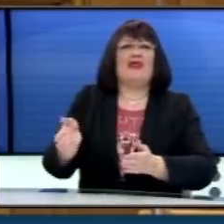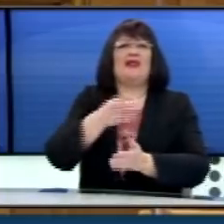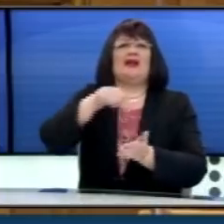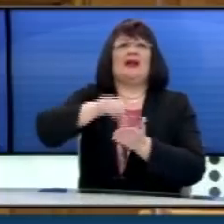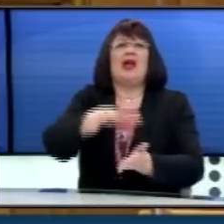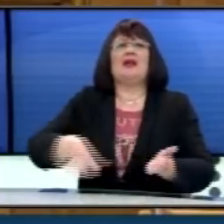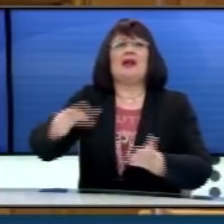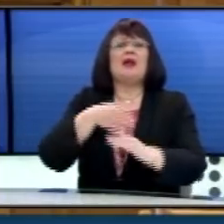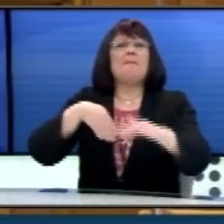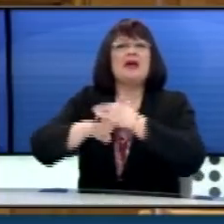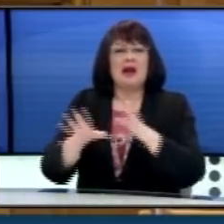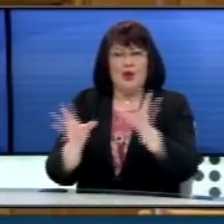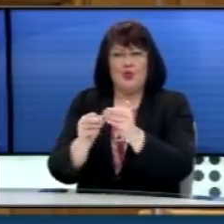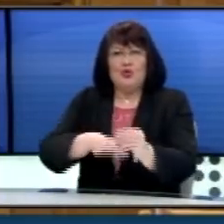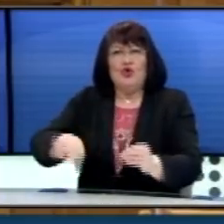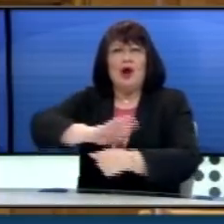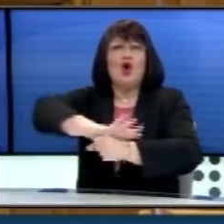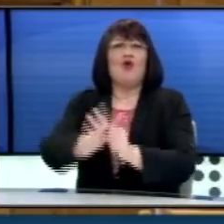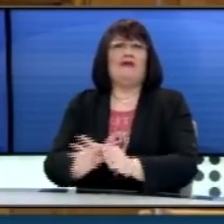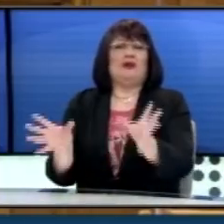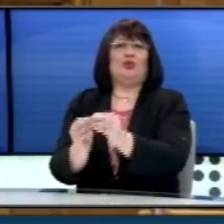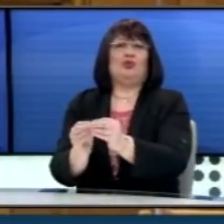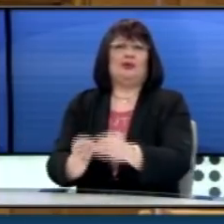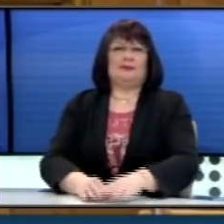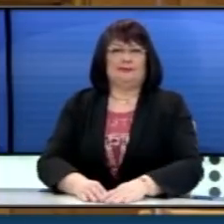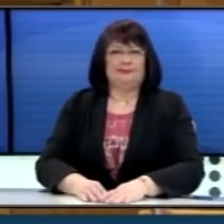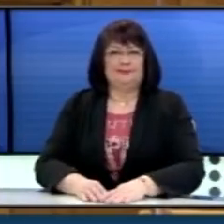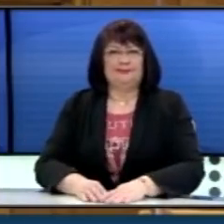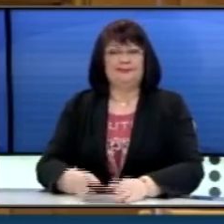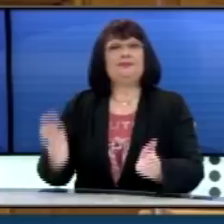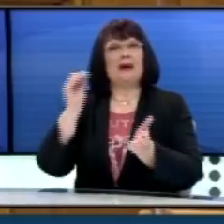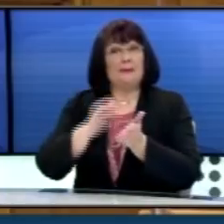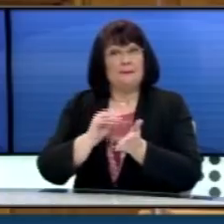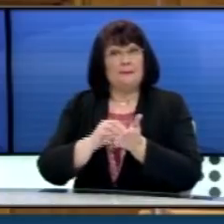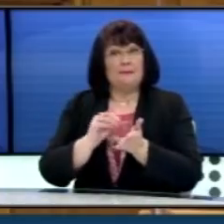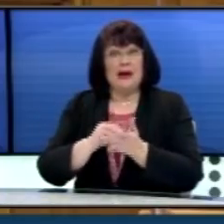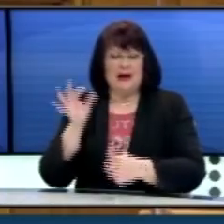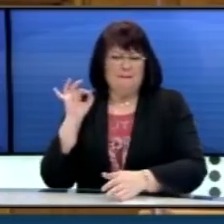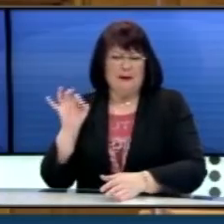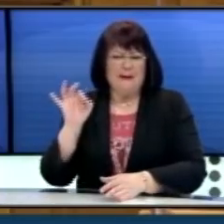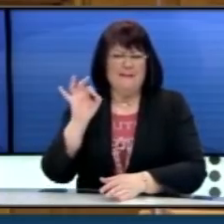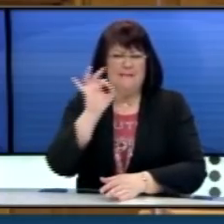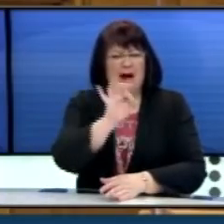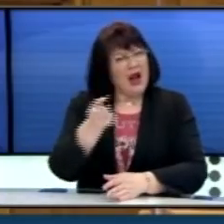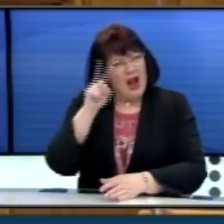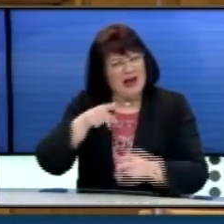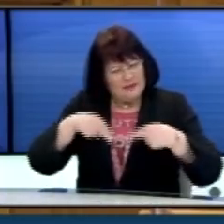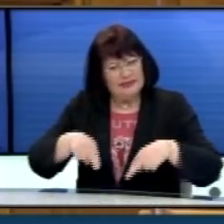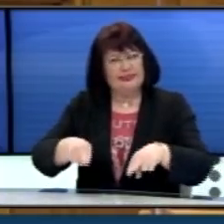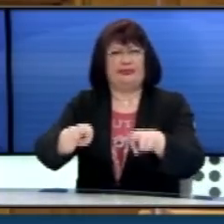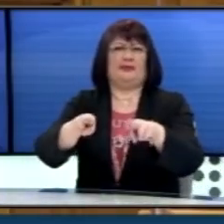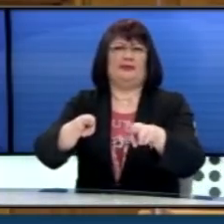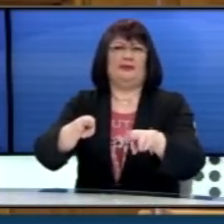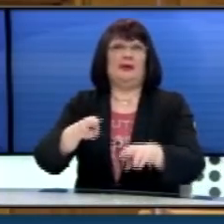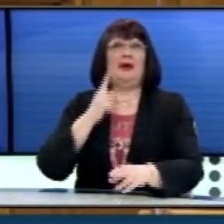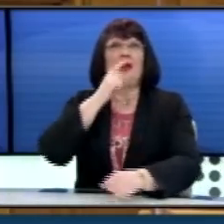είναι το αποτέλεσμα? Η εξέλιξη μιας νέας παράλληλης επιδημίας που αφορά τον επί